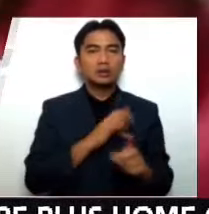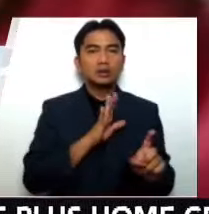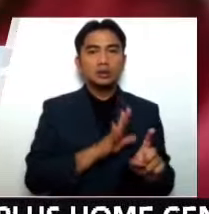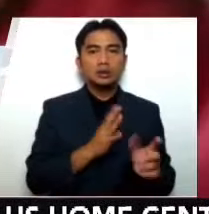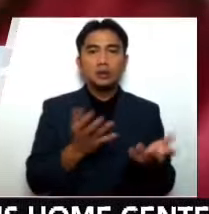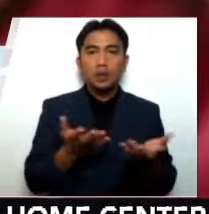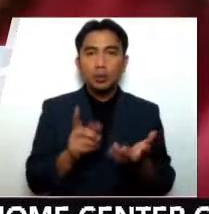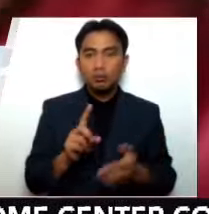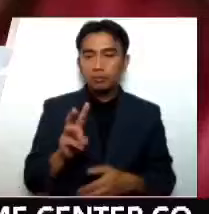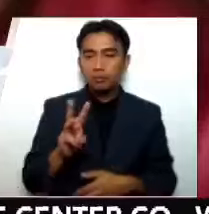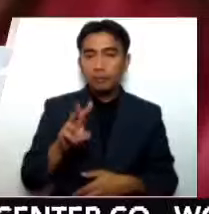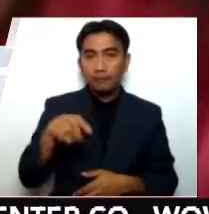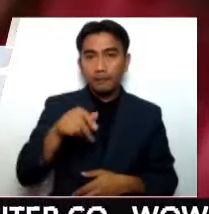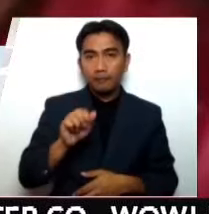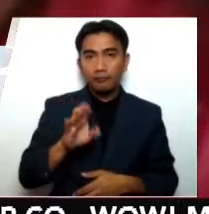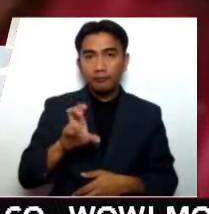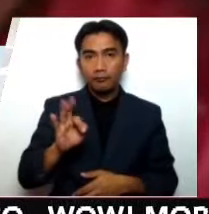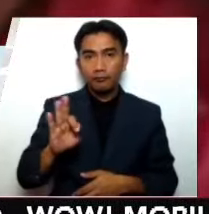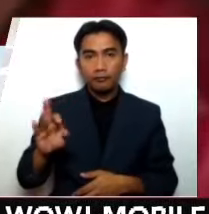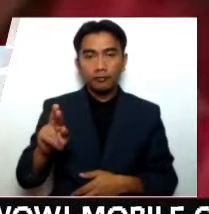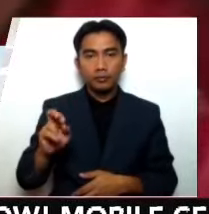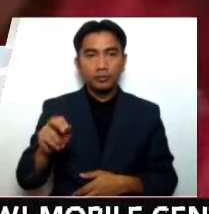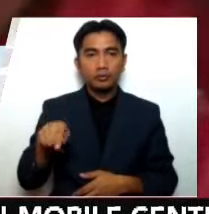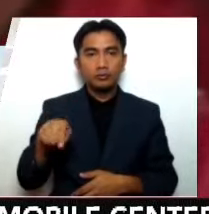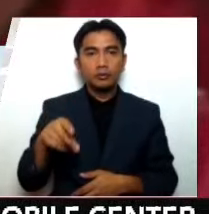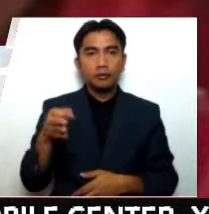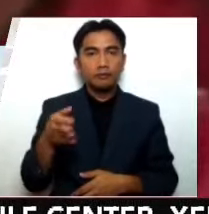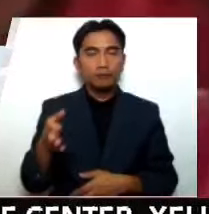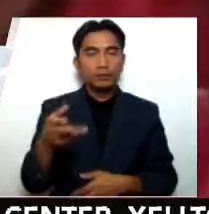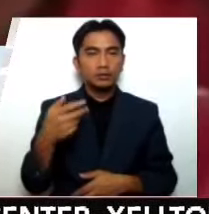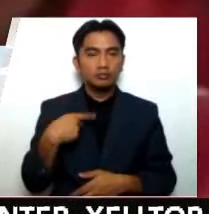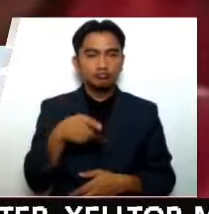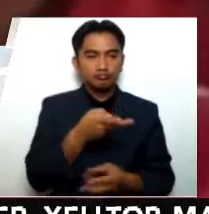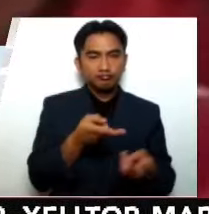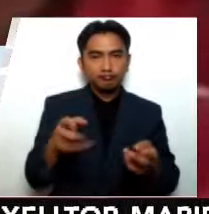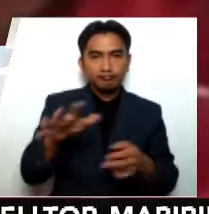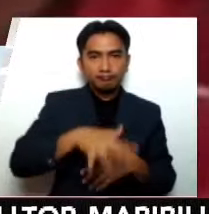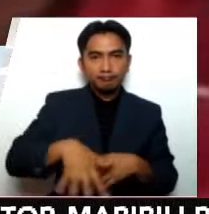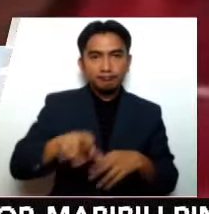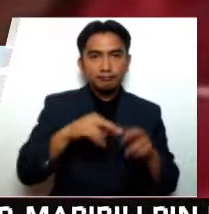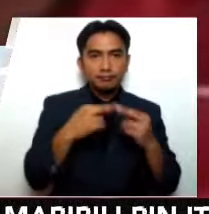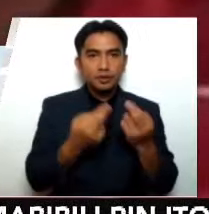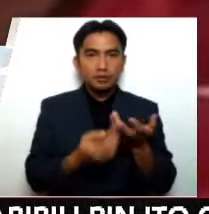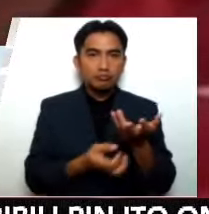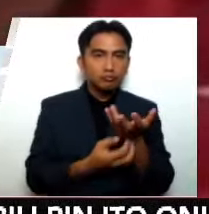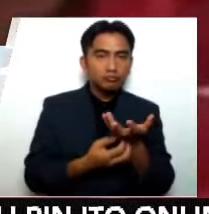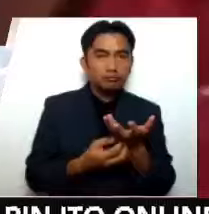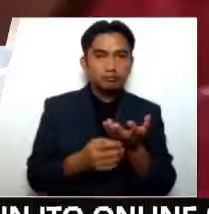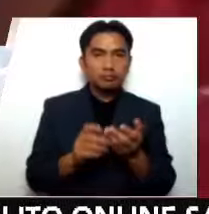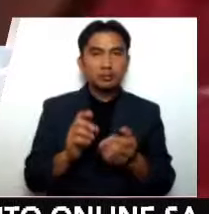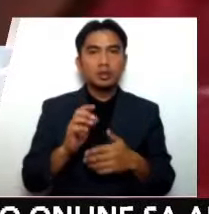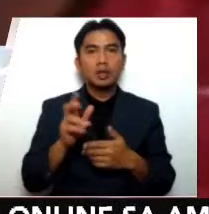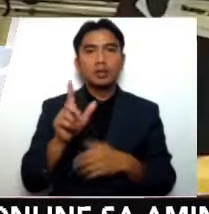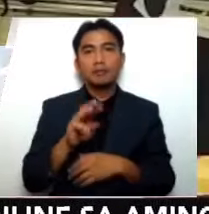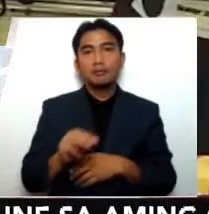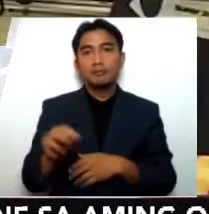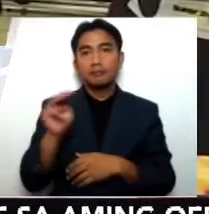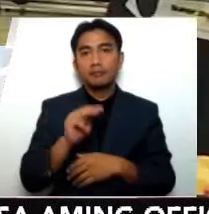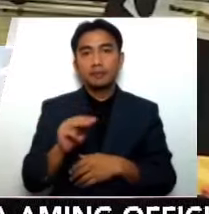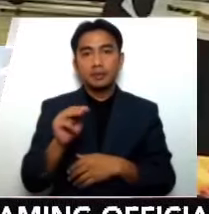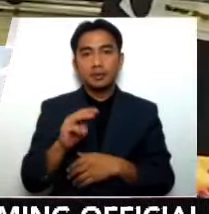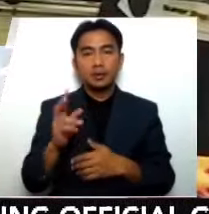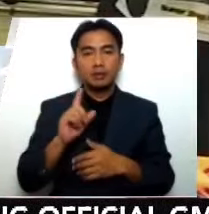mga pulis, pritong butete ang hinapunan ng mag-anak noong Lunes. Madaling araw ng Martes, nahilo